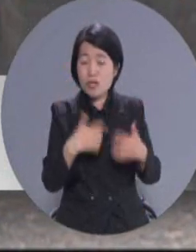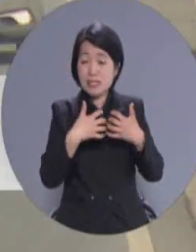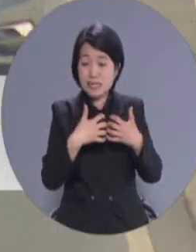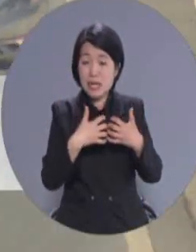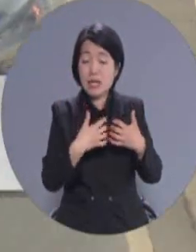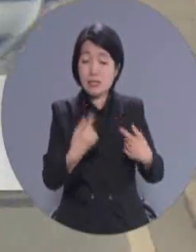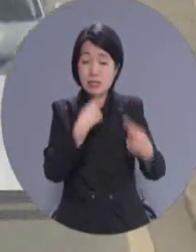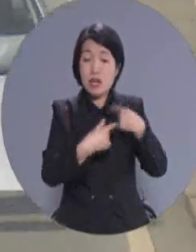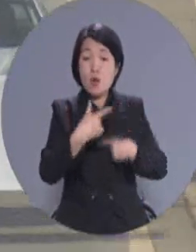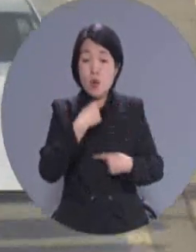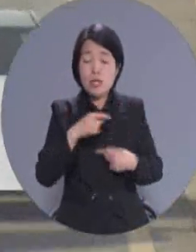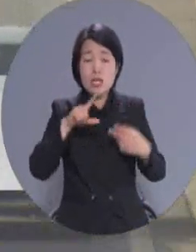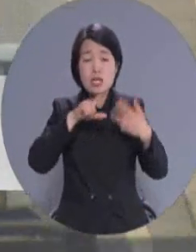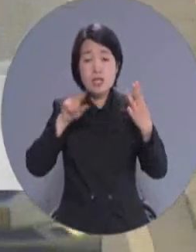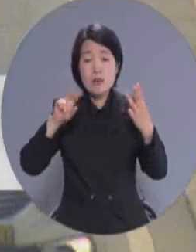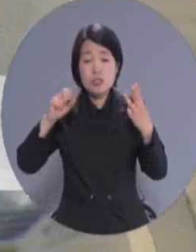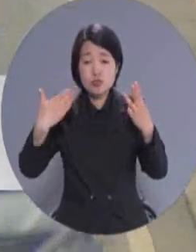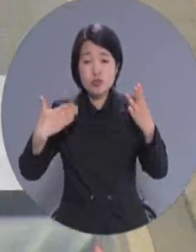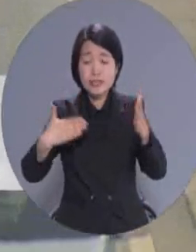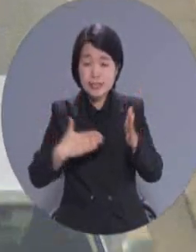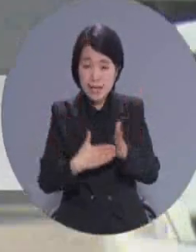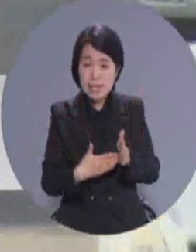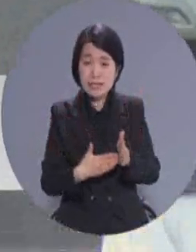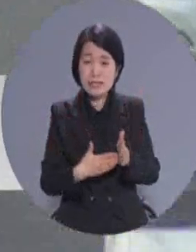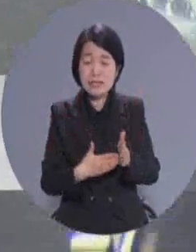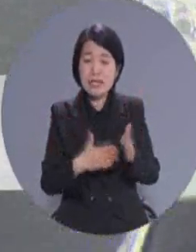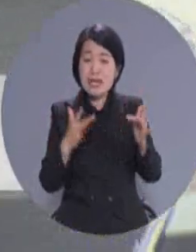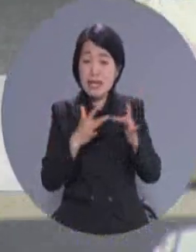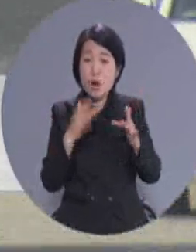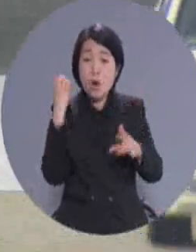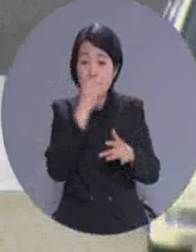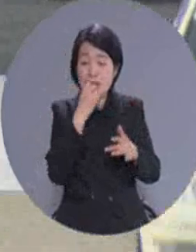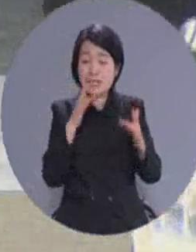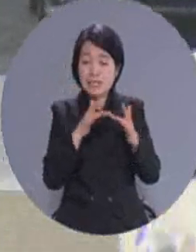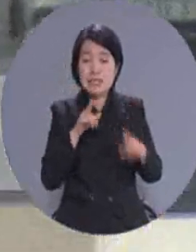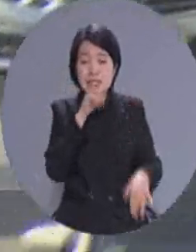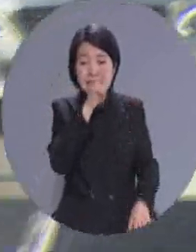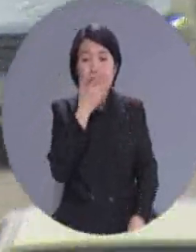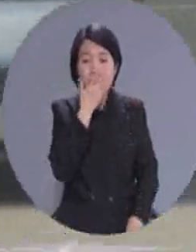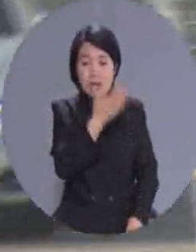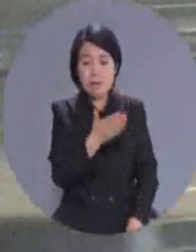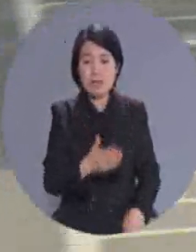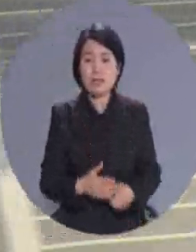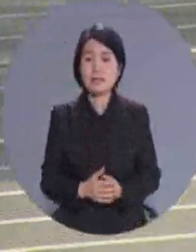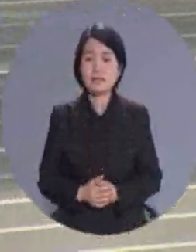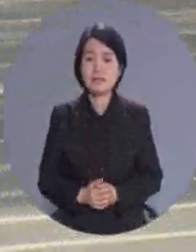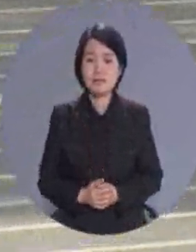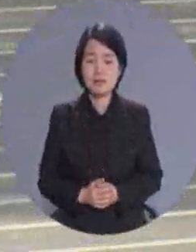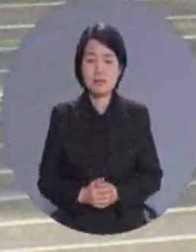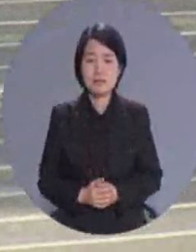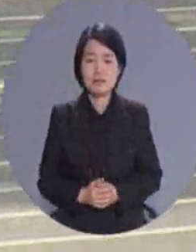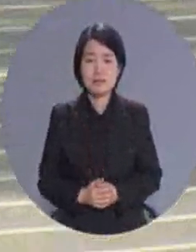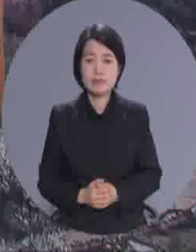시민은 오는 29일까지 자동차 배출가스 종합 전산 시스템 사이트에서 신청하면 됩니다.